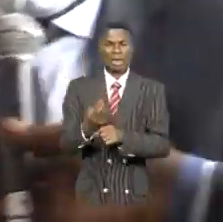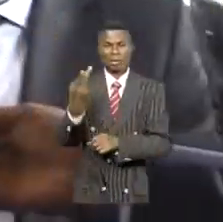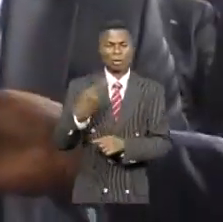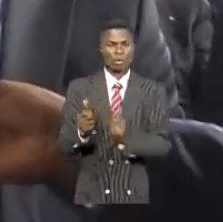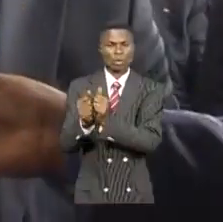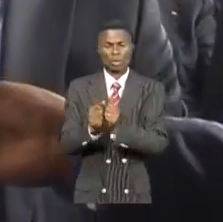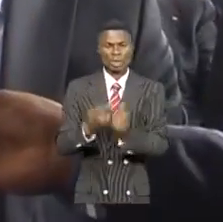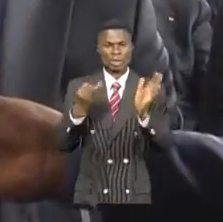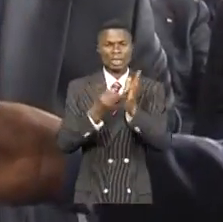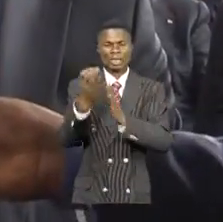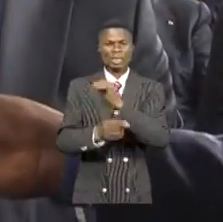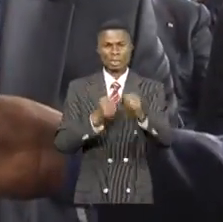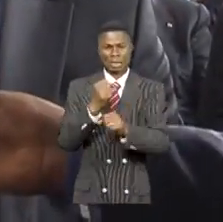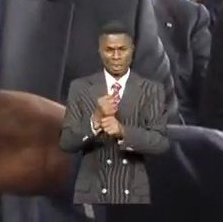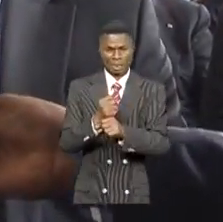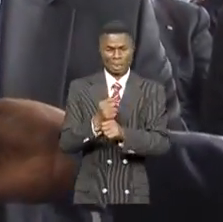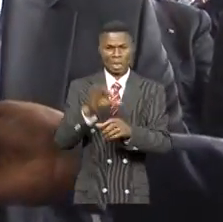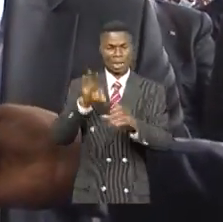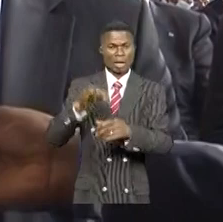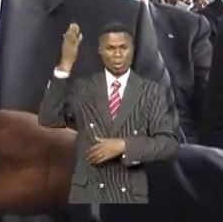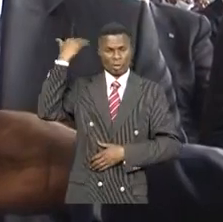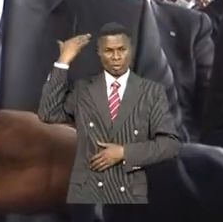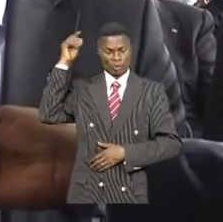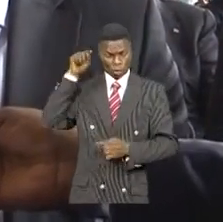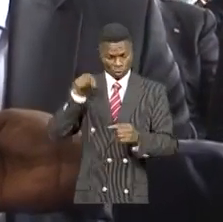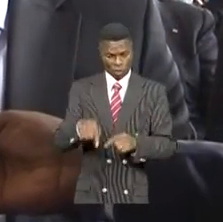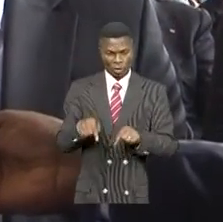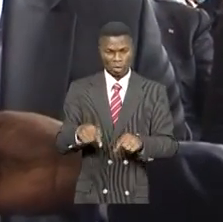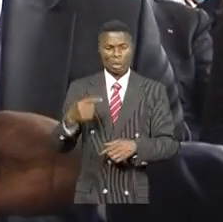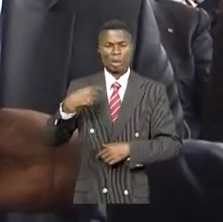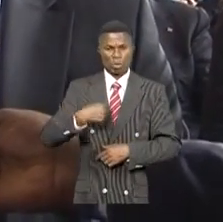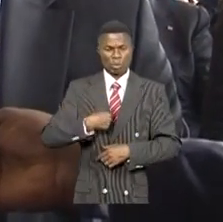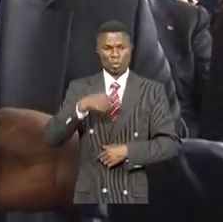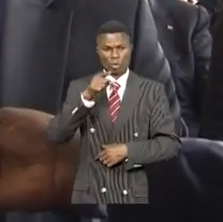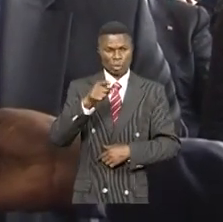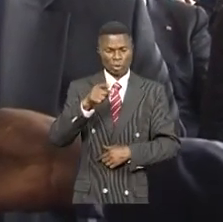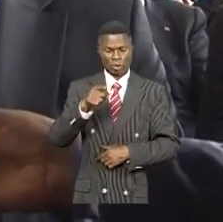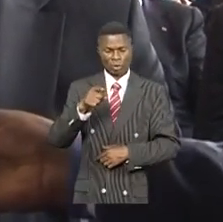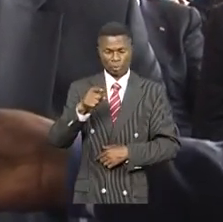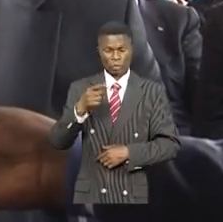7 ans de la législature passée, j'avais